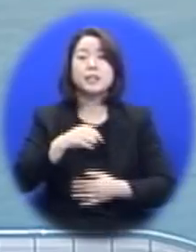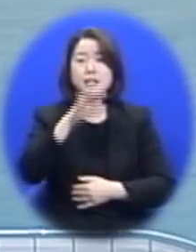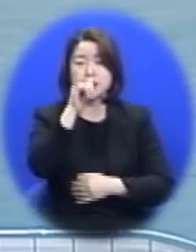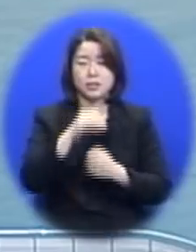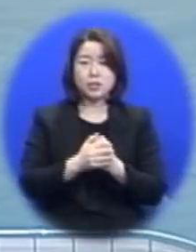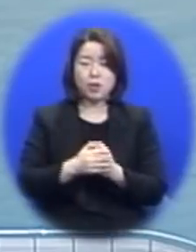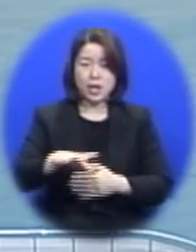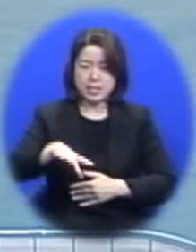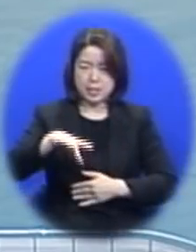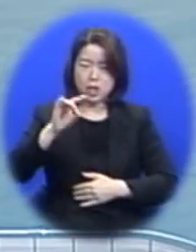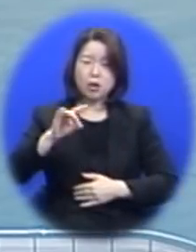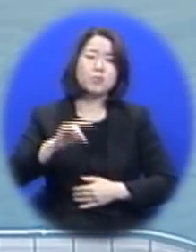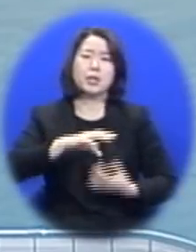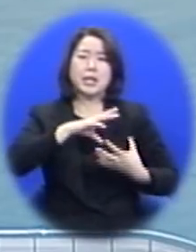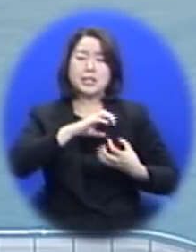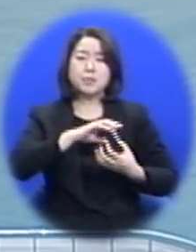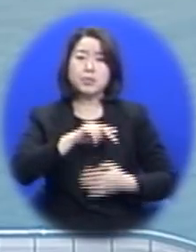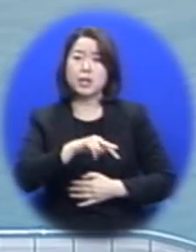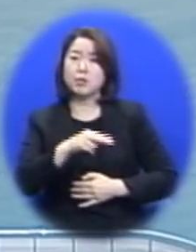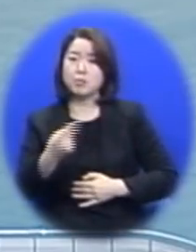처음 심장 이식 수술을 받을 때,